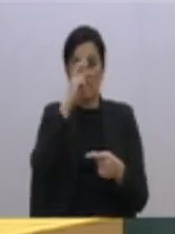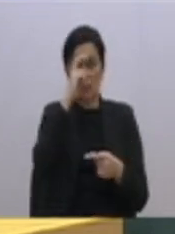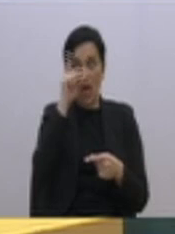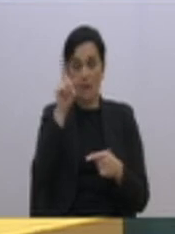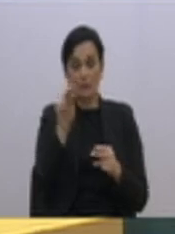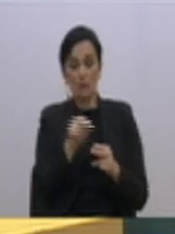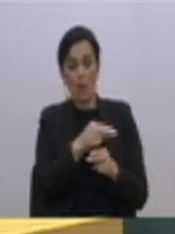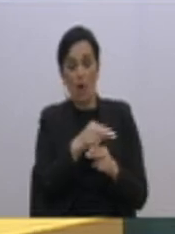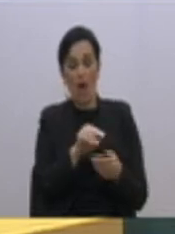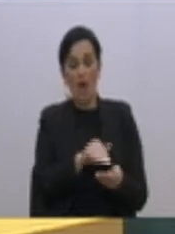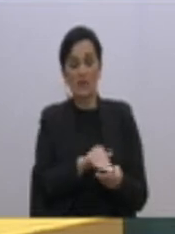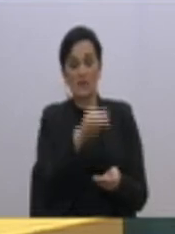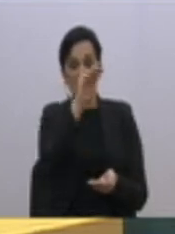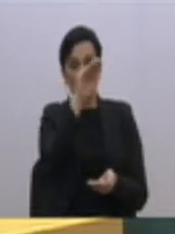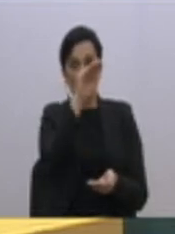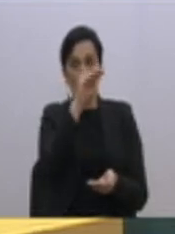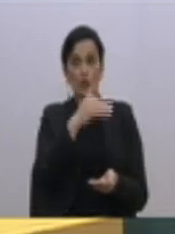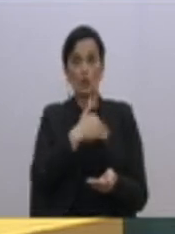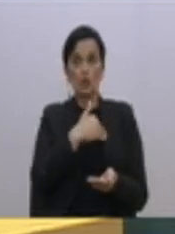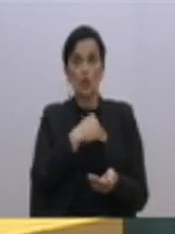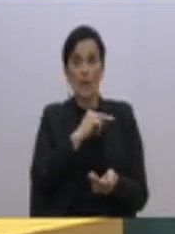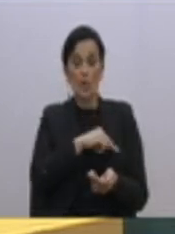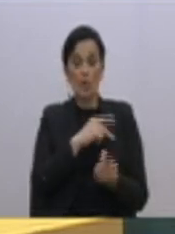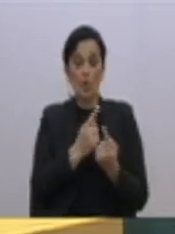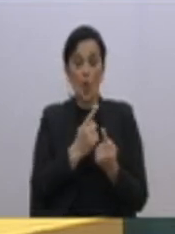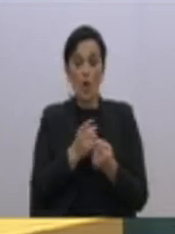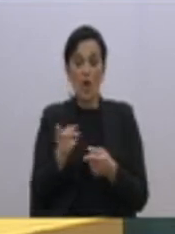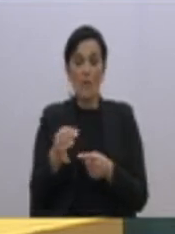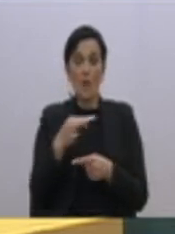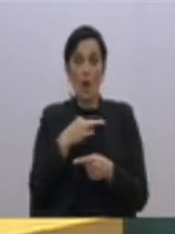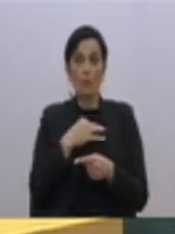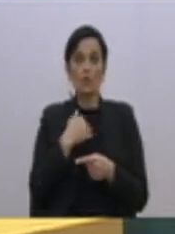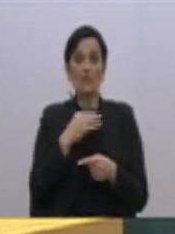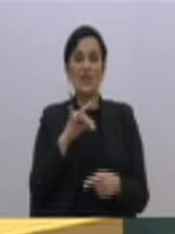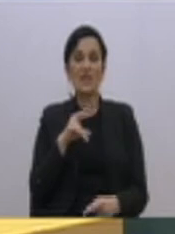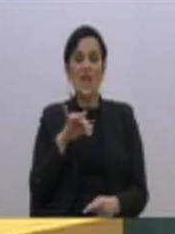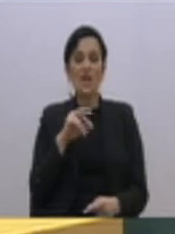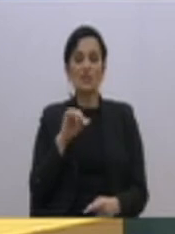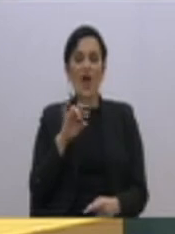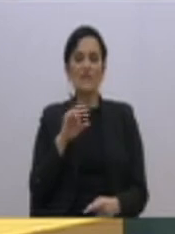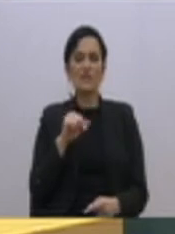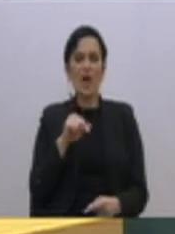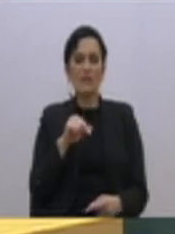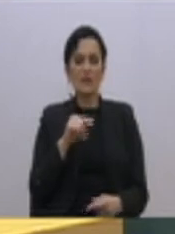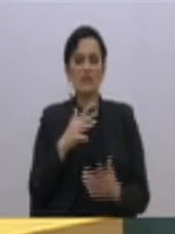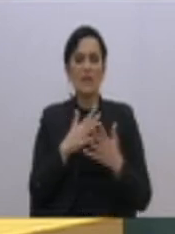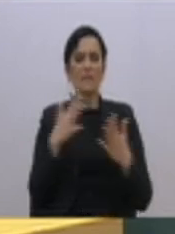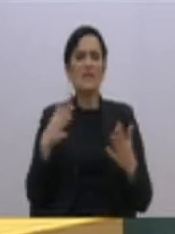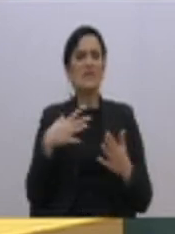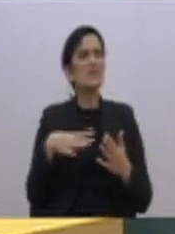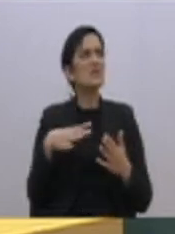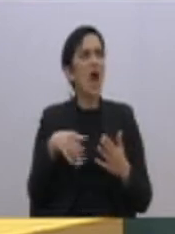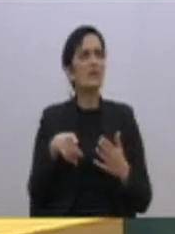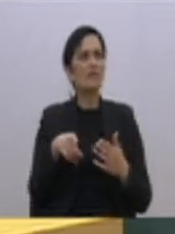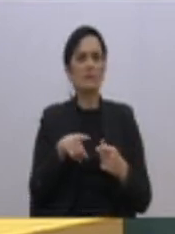ხო? Და აი ახლა ჩემი კოლეგა მეუბნებოდა რომ ჩვენ ილია ჭავჭავაძეზე დიდი ქართველი ამ ქვეყანაში არ